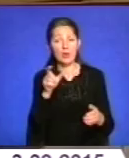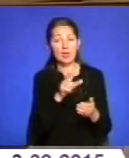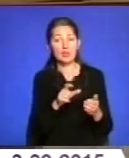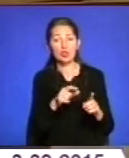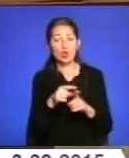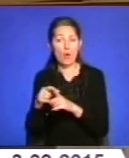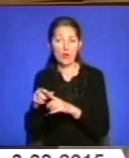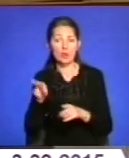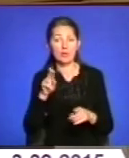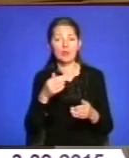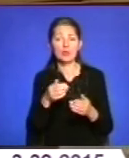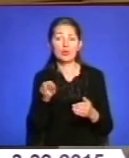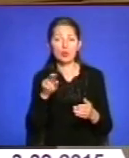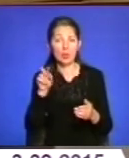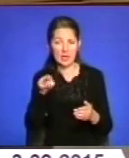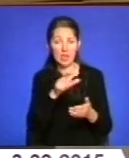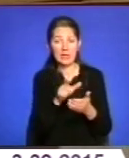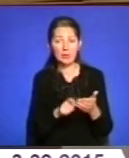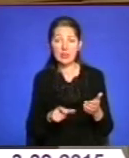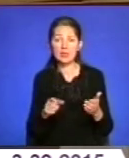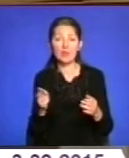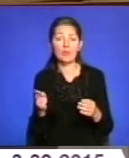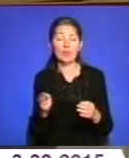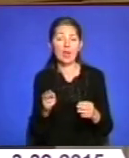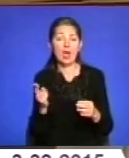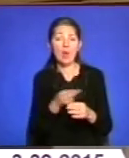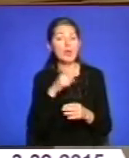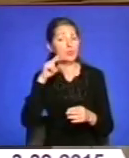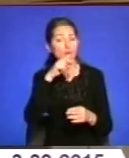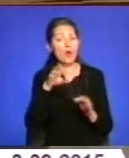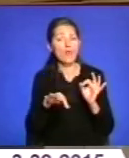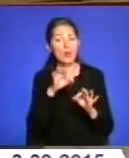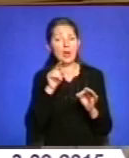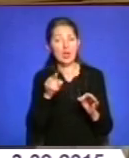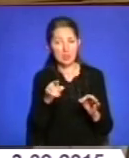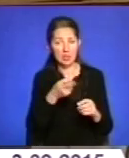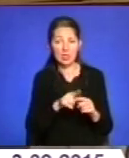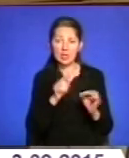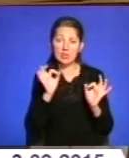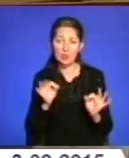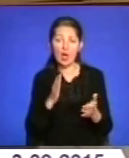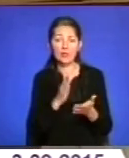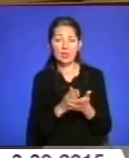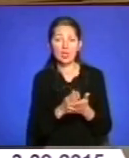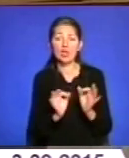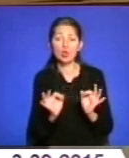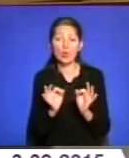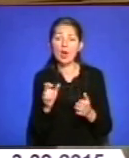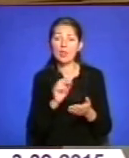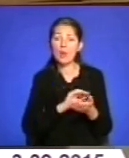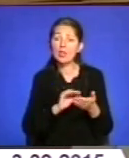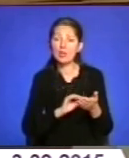він безпомилково, що мені дуже імпонує, він вибирає саме ті, які справді є нормальними текстами. Раз. По-друге,